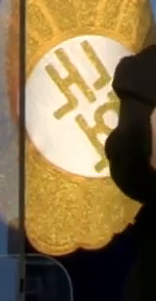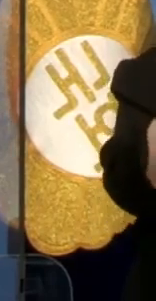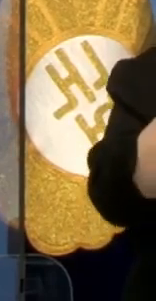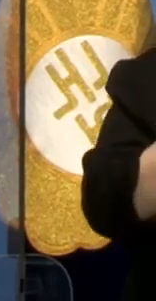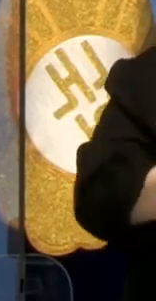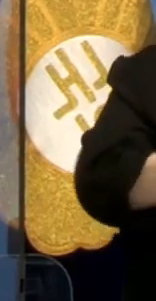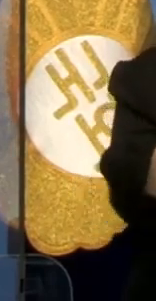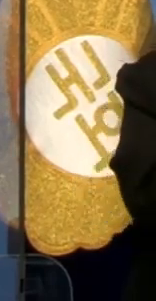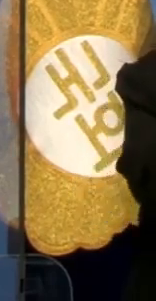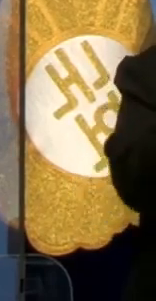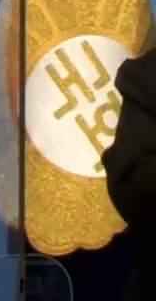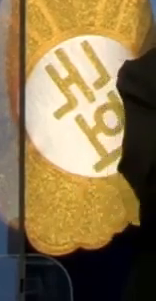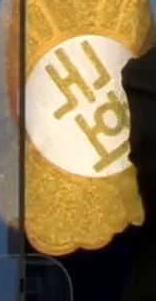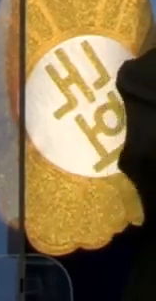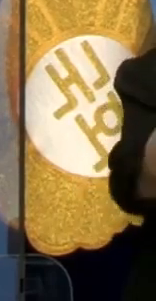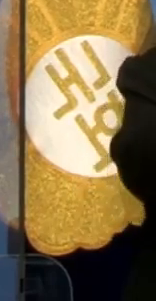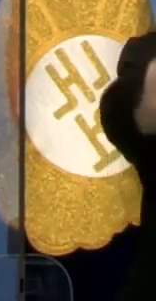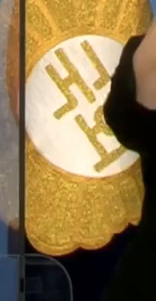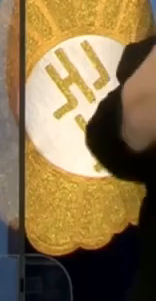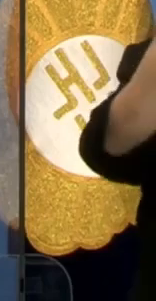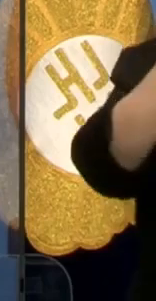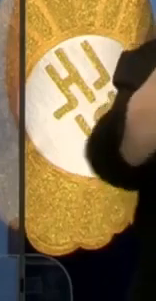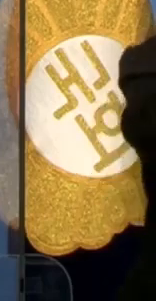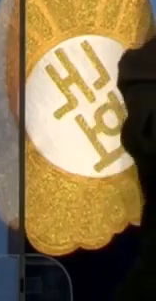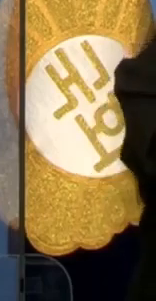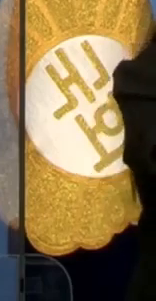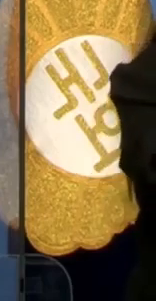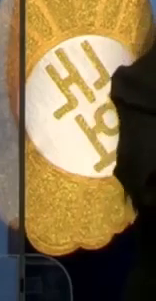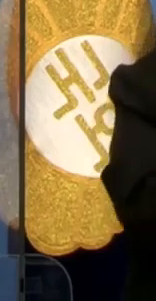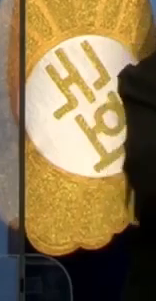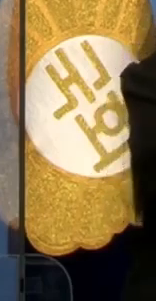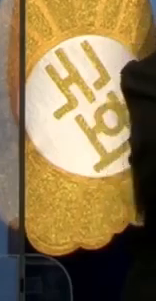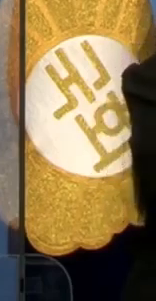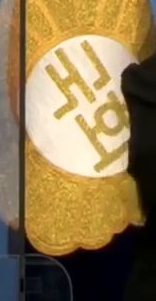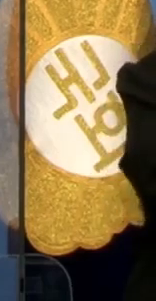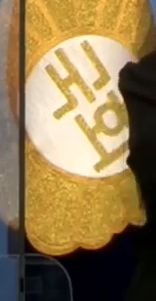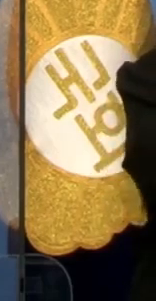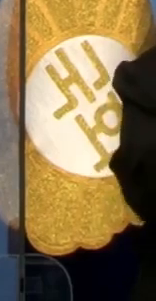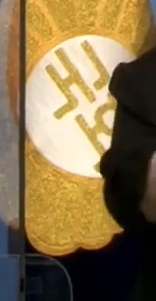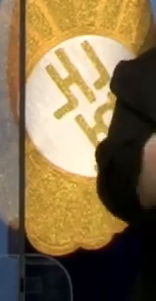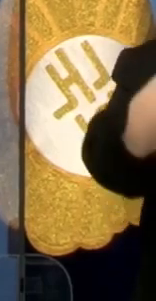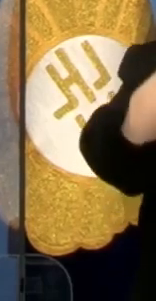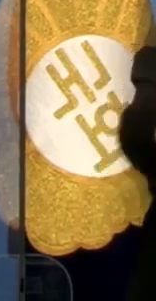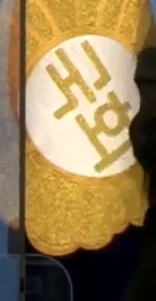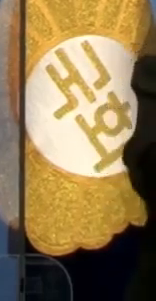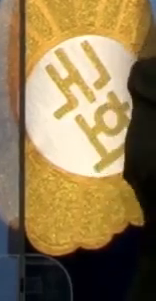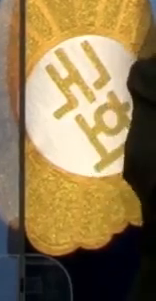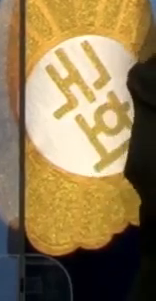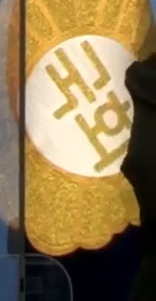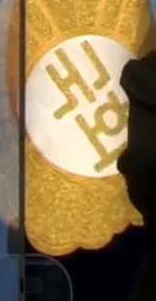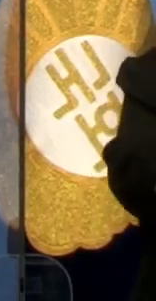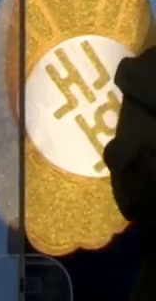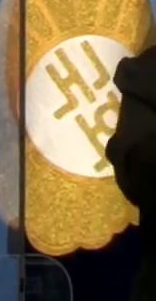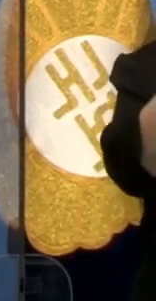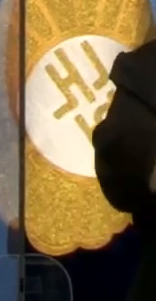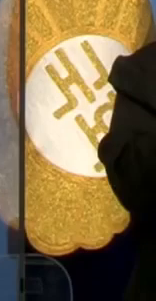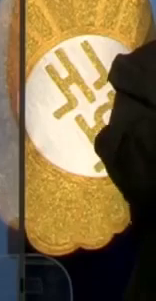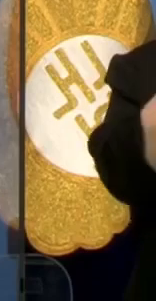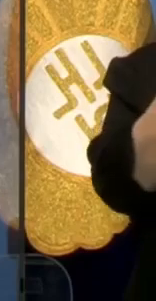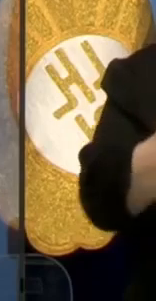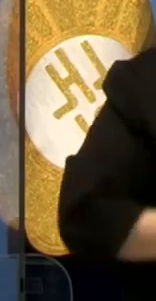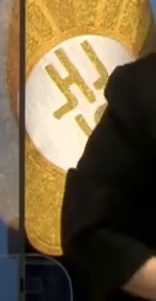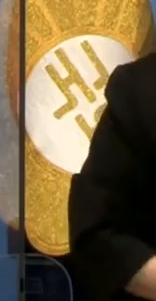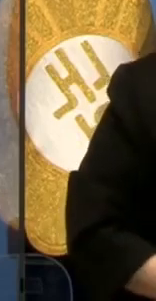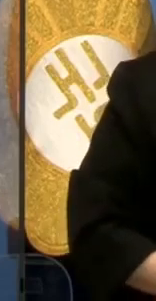사람의 과거를 살펴보는 것은 그 살아온 발자취를 통해 미래의 행보를 예측할 수 있기 때문입니다. 최재형 전